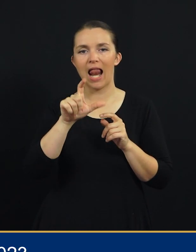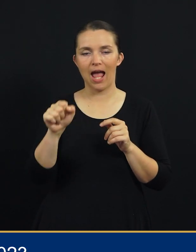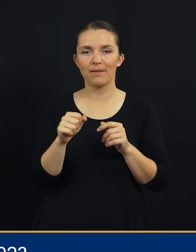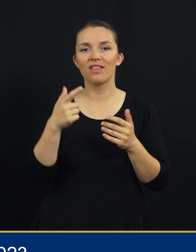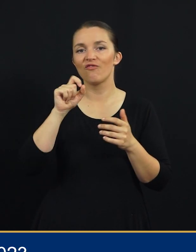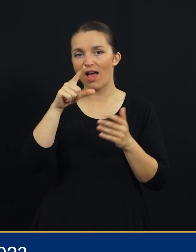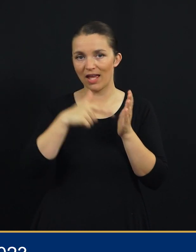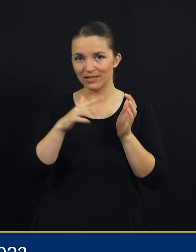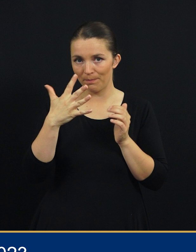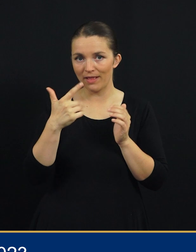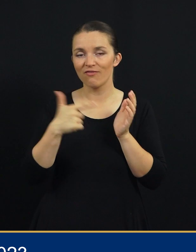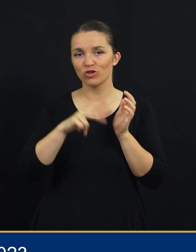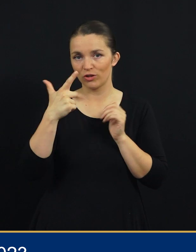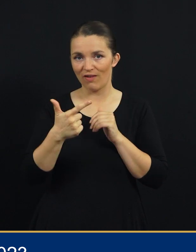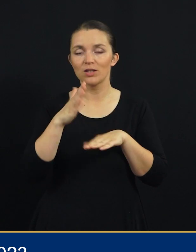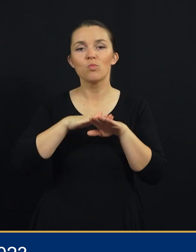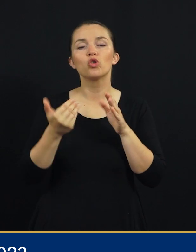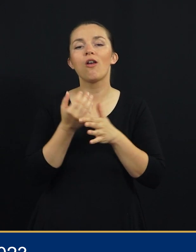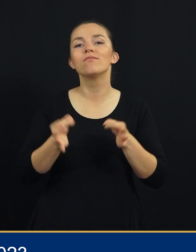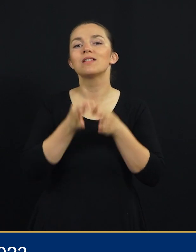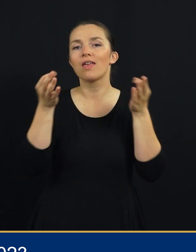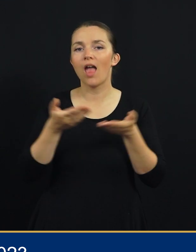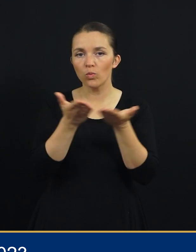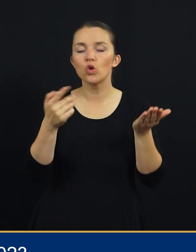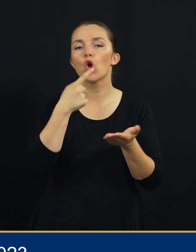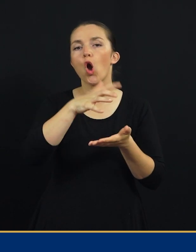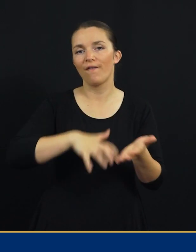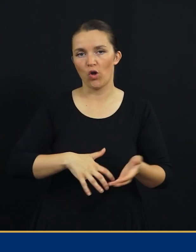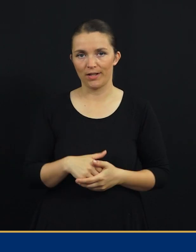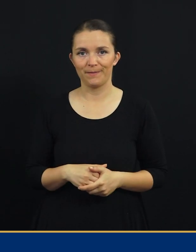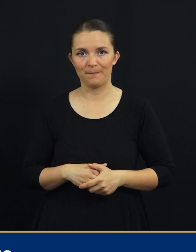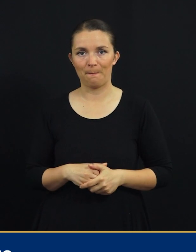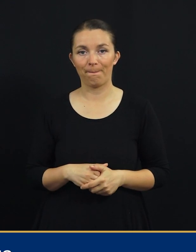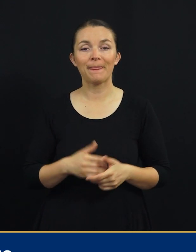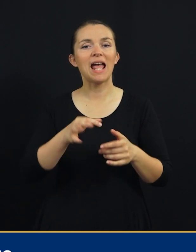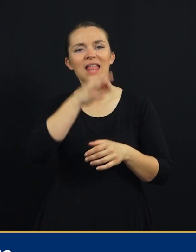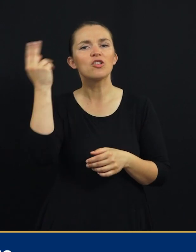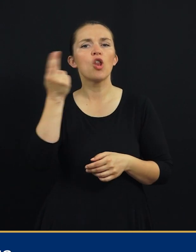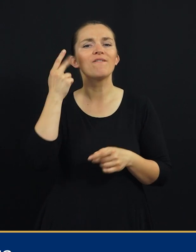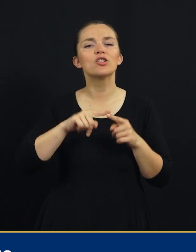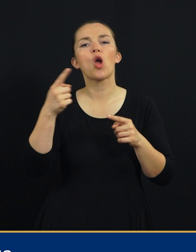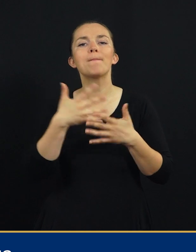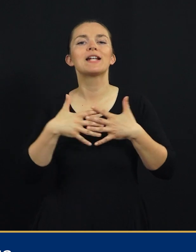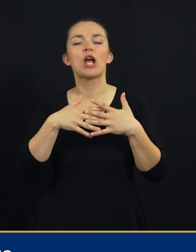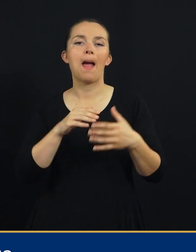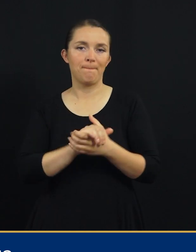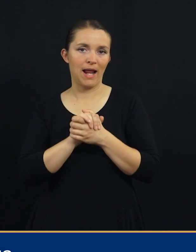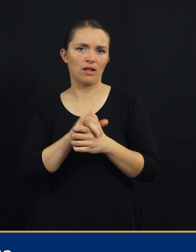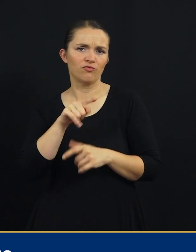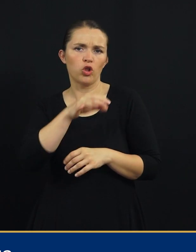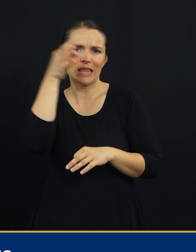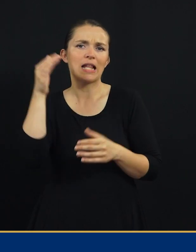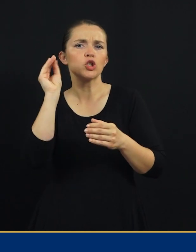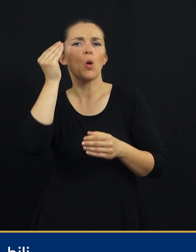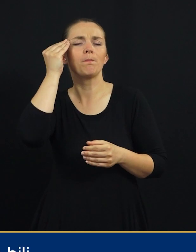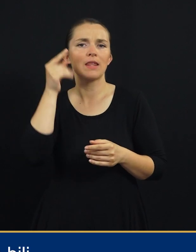5. 2023. Sporočila za javnost govori. Dan slovensko-ameriškega prijateljstva je dan